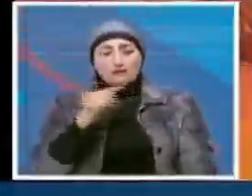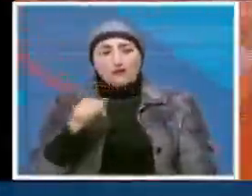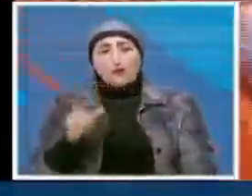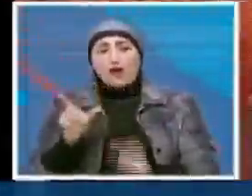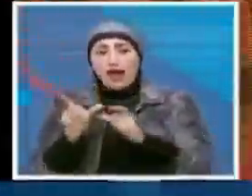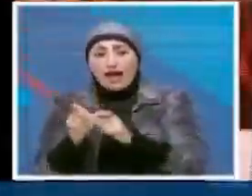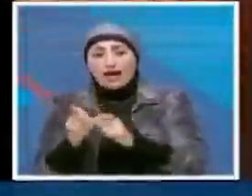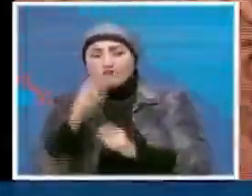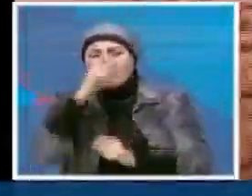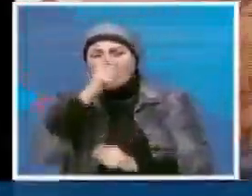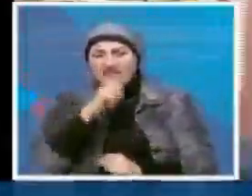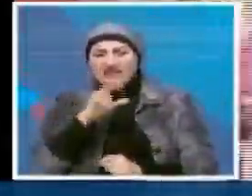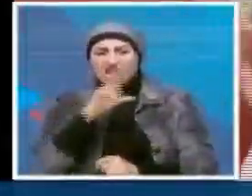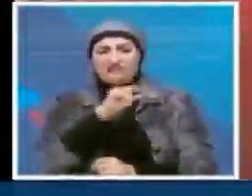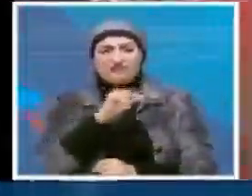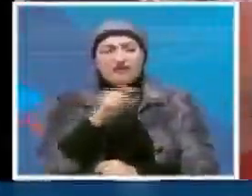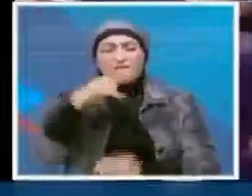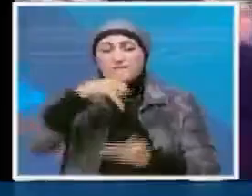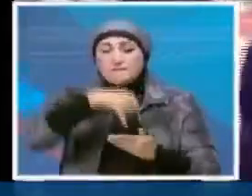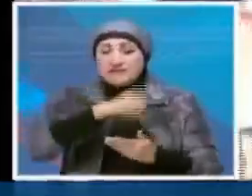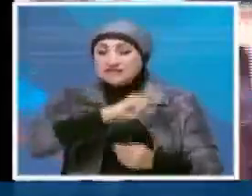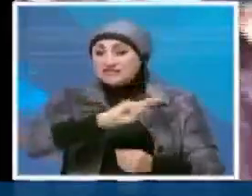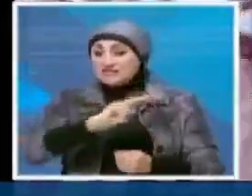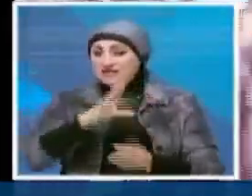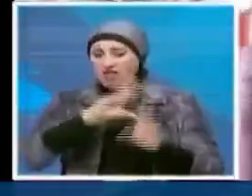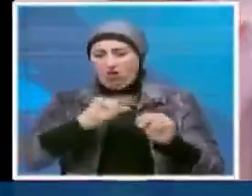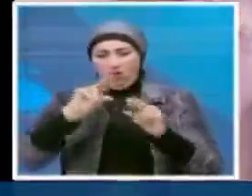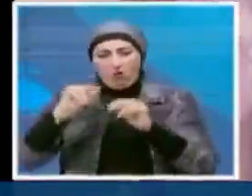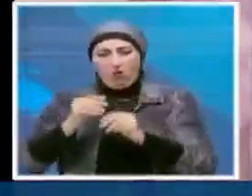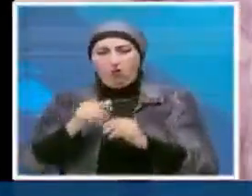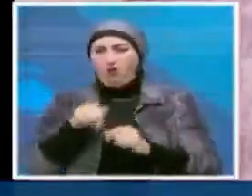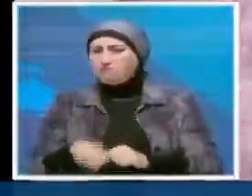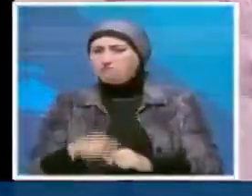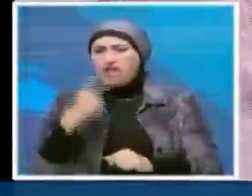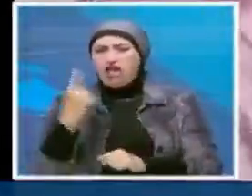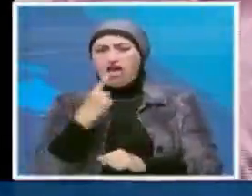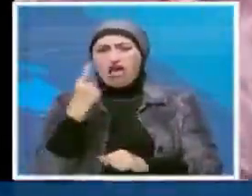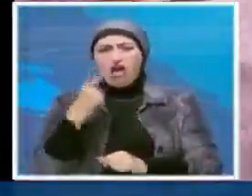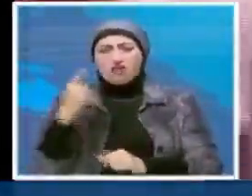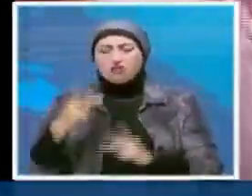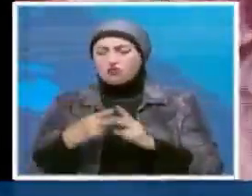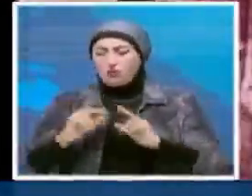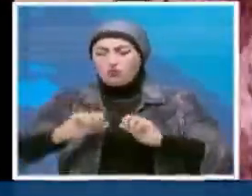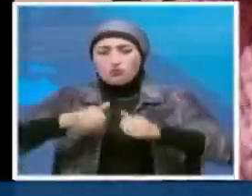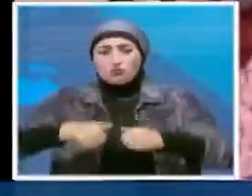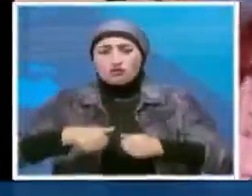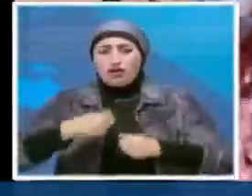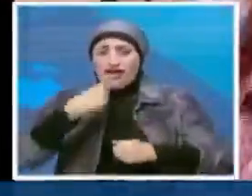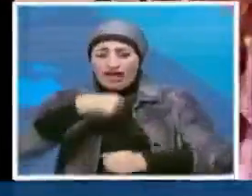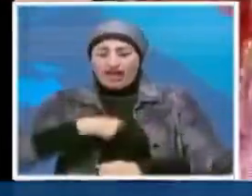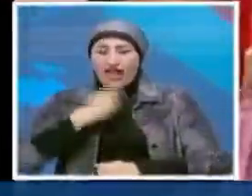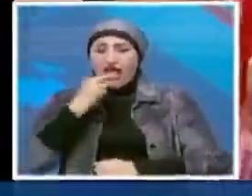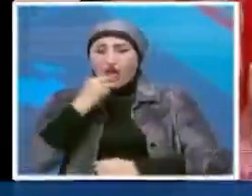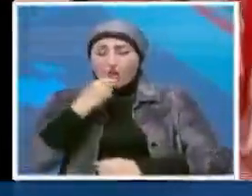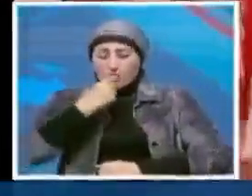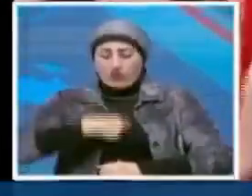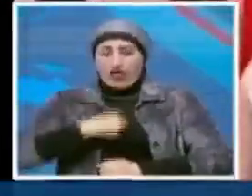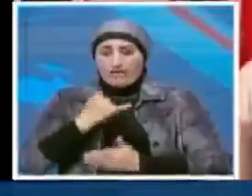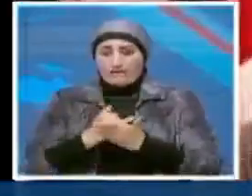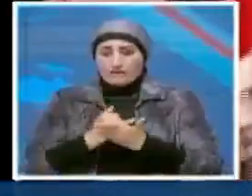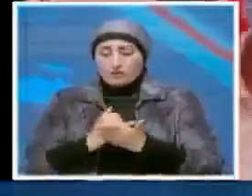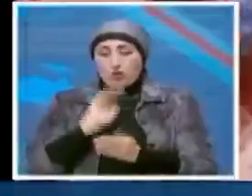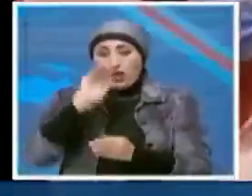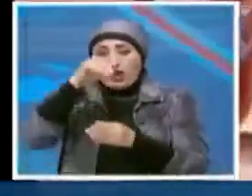في الريف عن الحضر أو في الأحياء الشعبية عن غيرها. المشاركة في الإدلاء بأصواتهم دائما ما